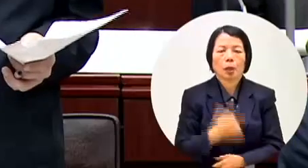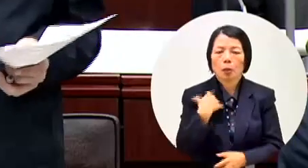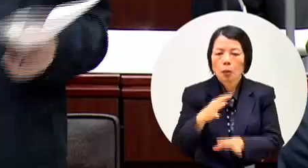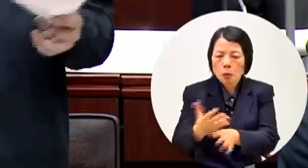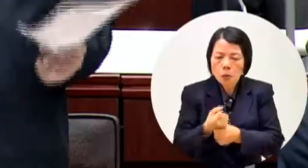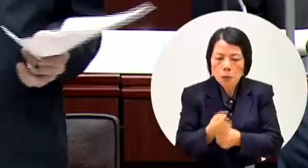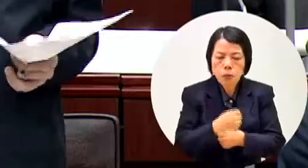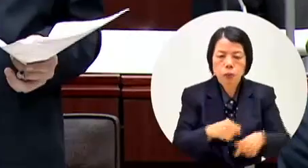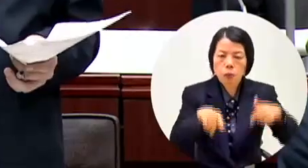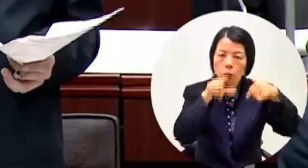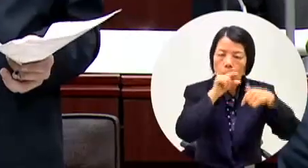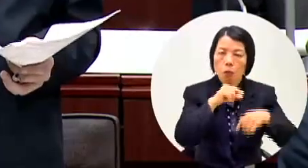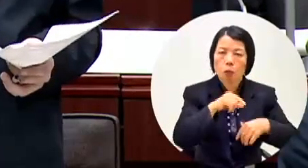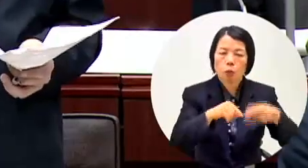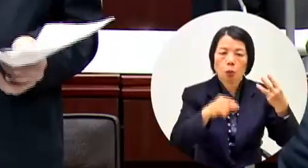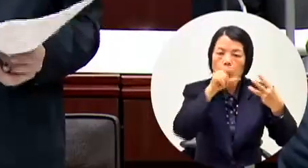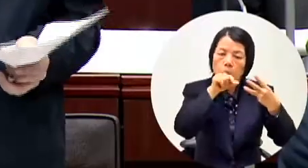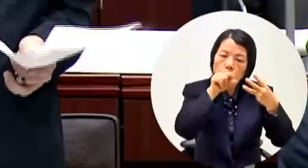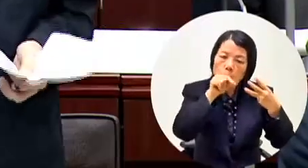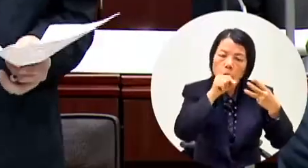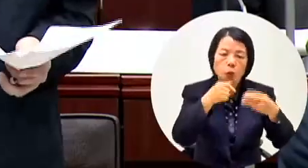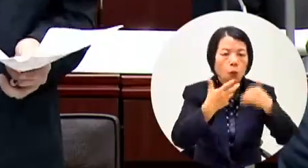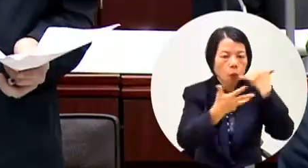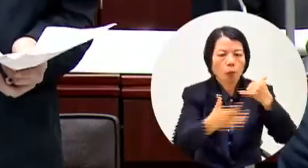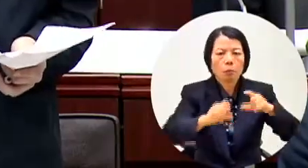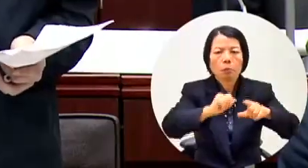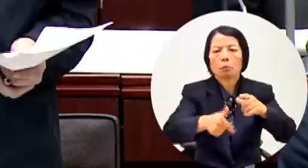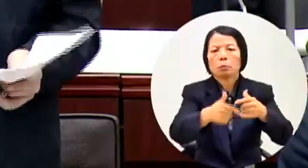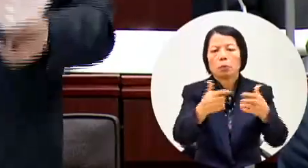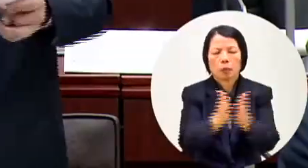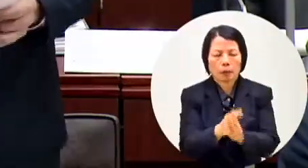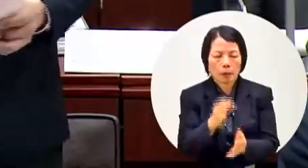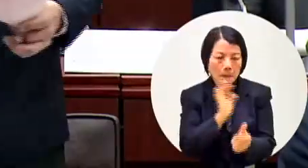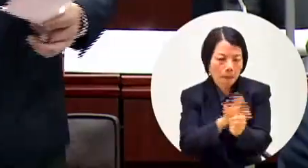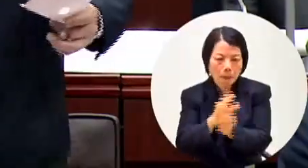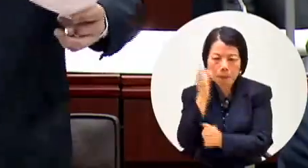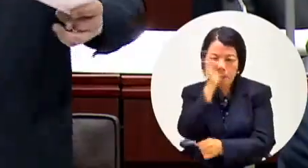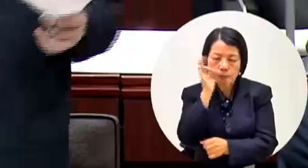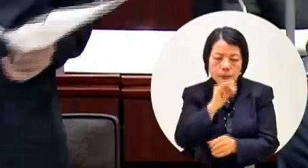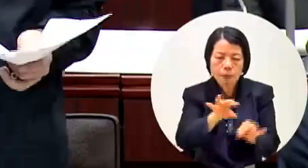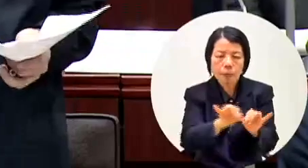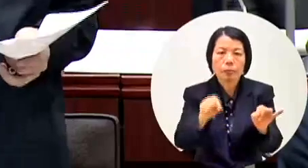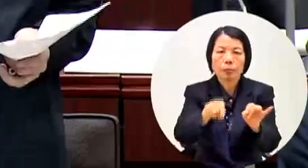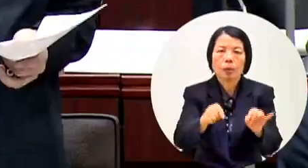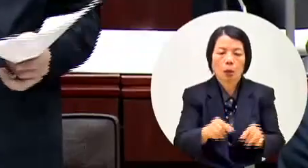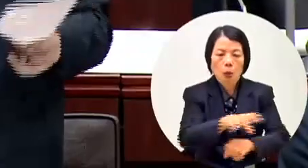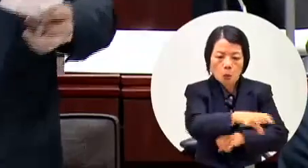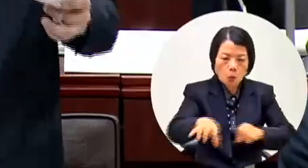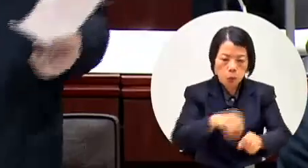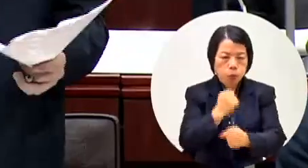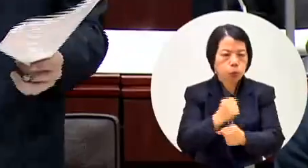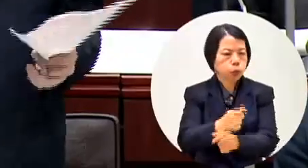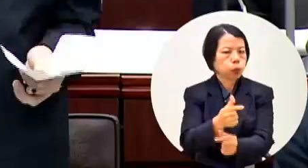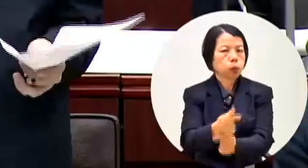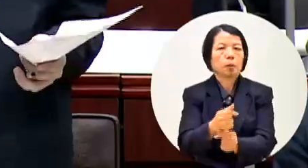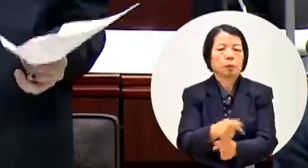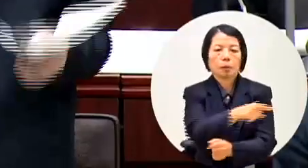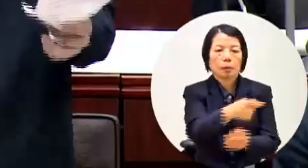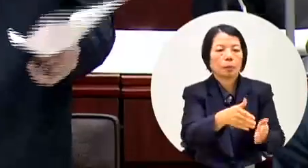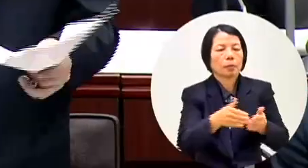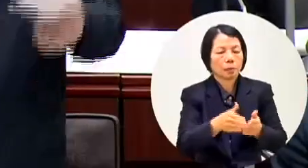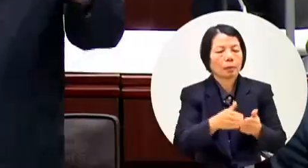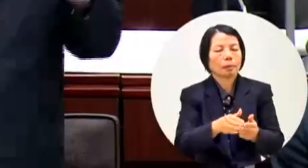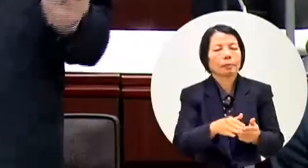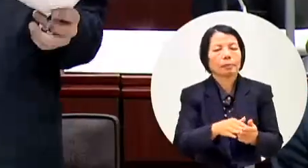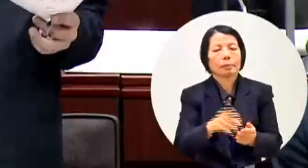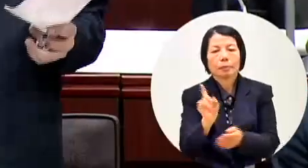海，我们也在帮他找土地，大概要7000坪。我们只能把环境给他做好，他的需求帮他解决，